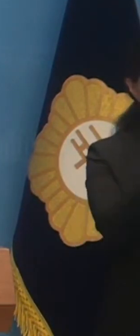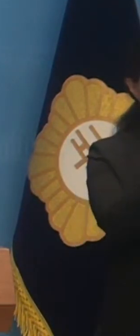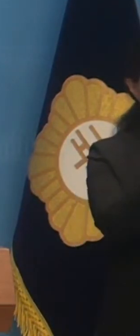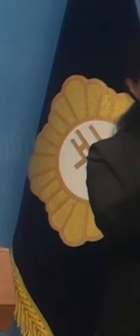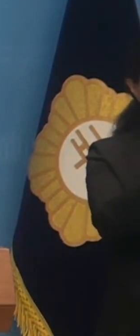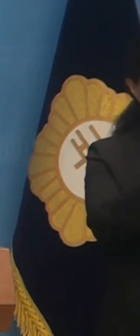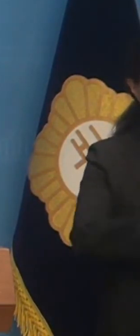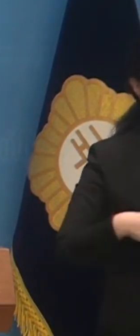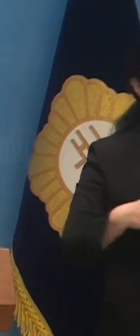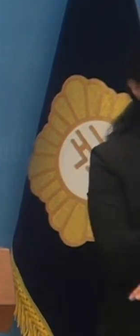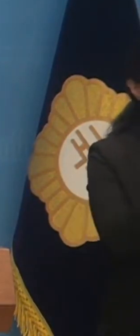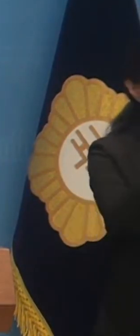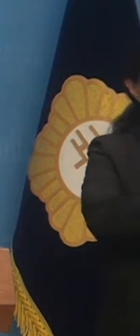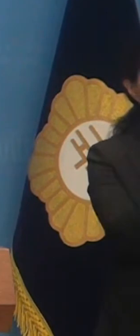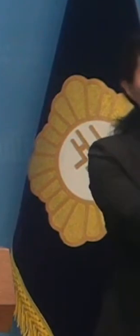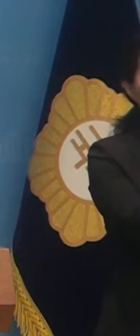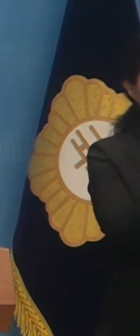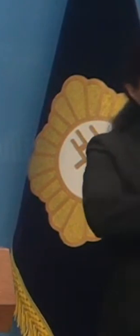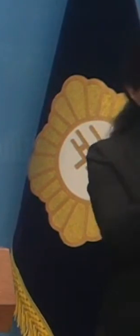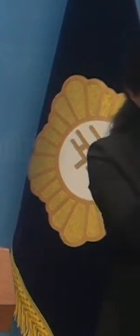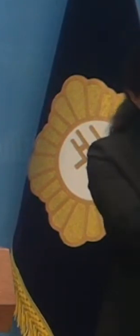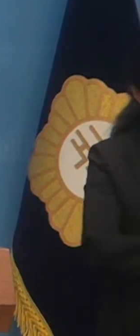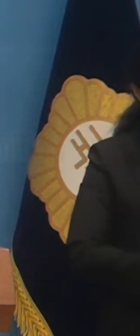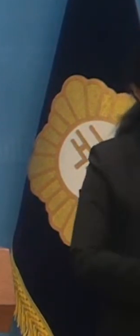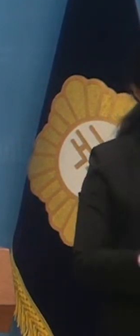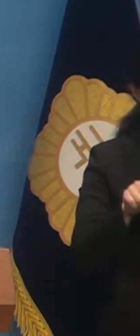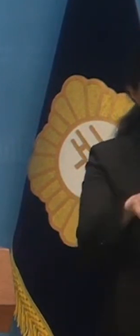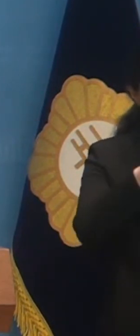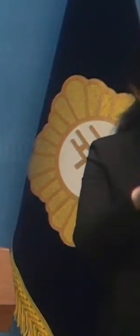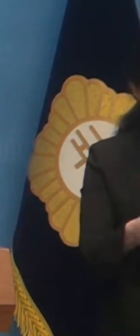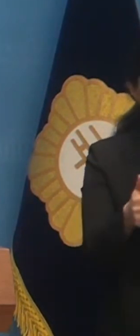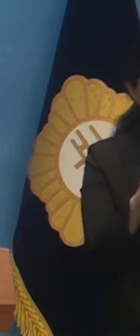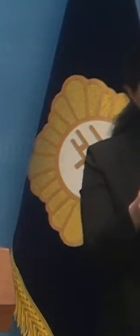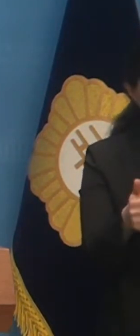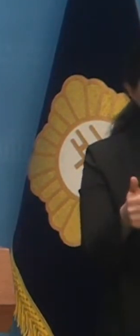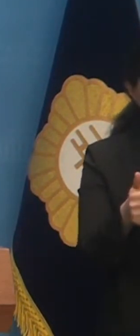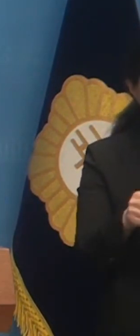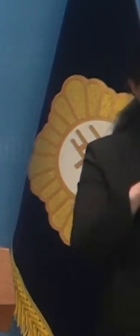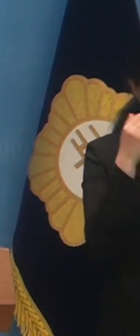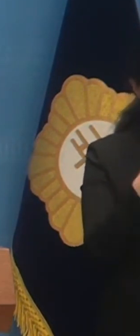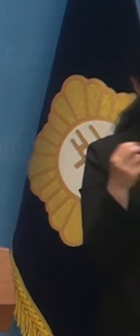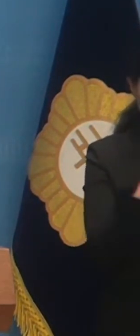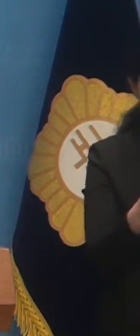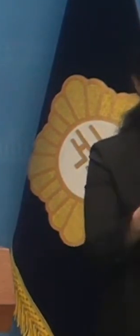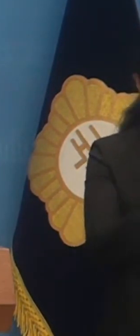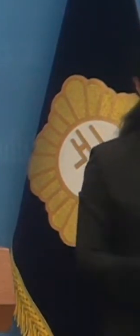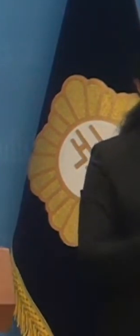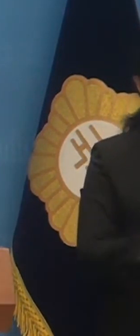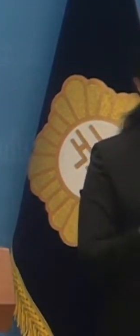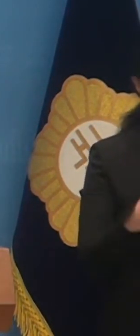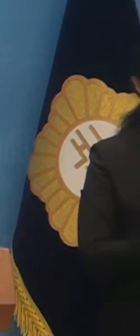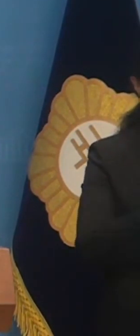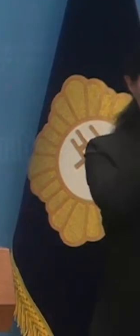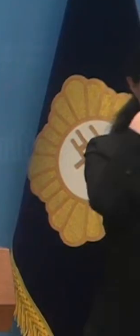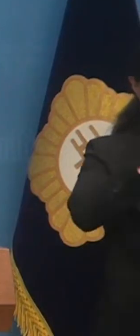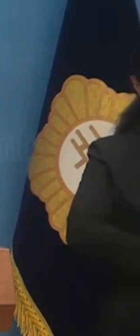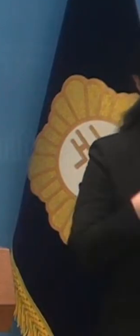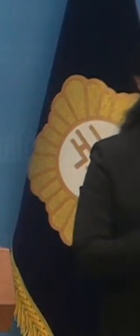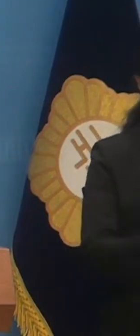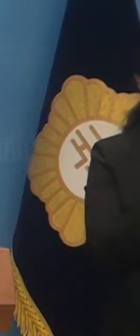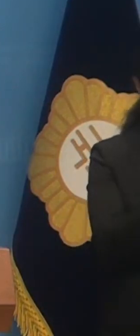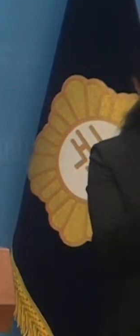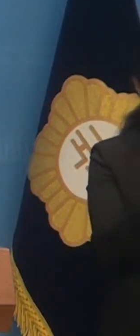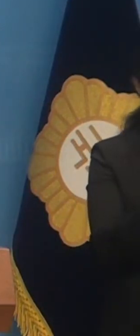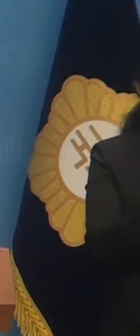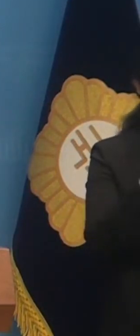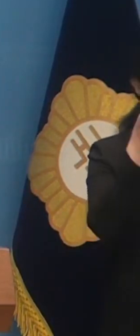법원은 비위 판사를 징계하고 수사 쇼핑을 하려는 내란 수계를 재구속해서 사법 정의가